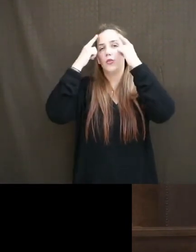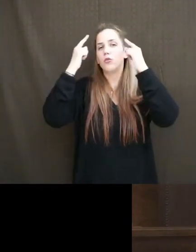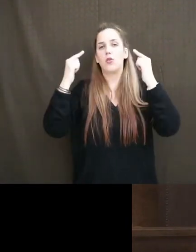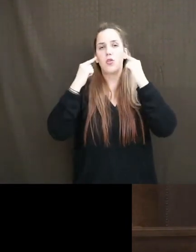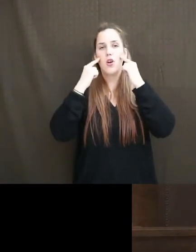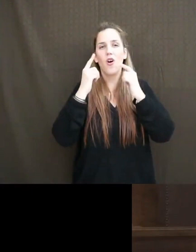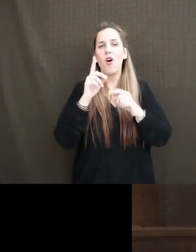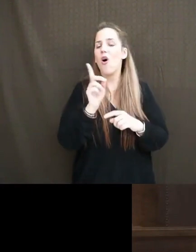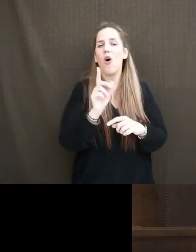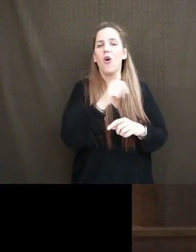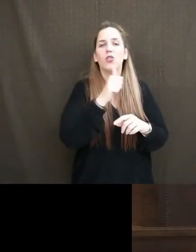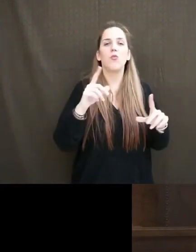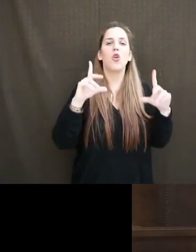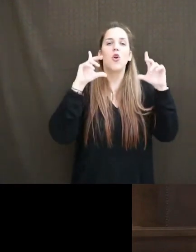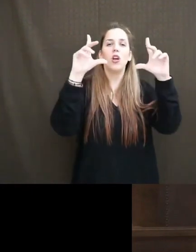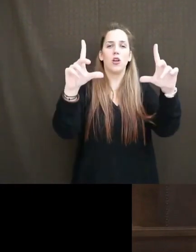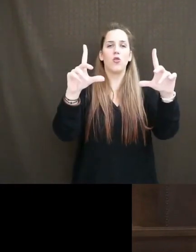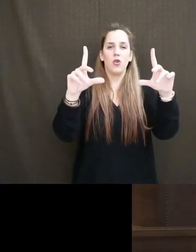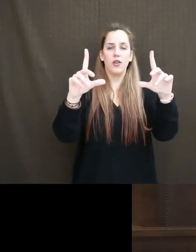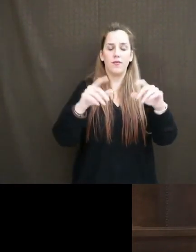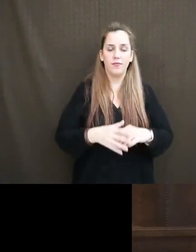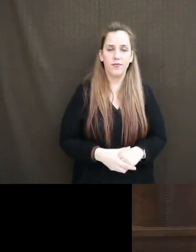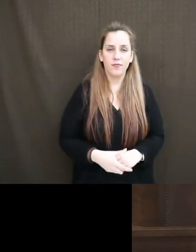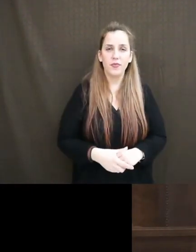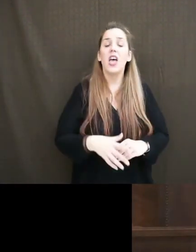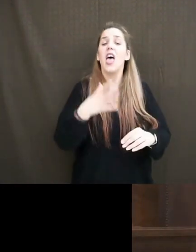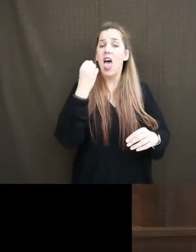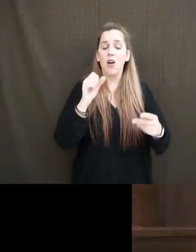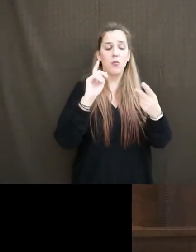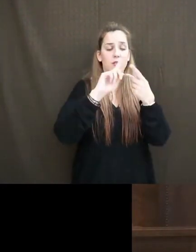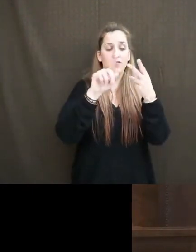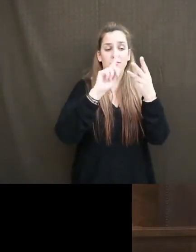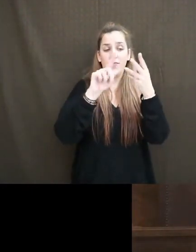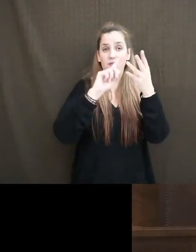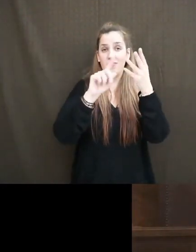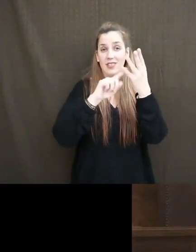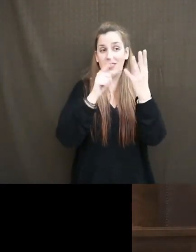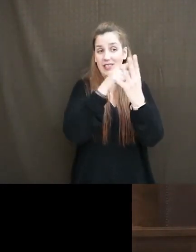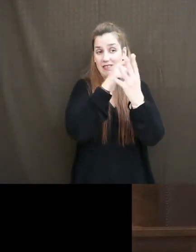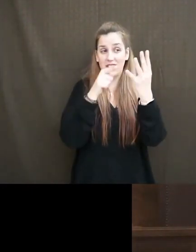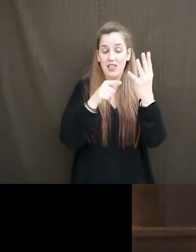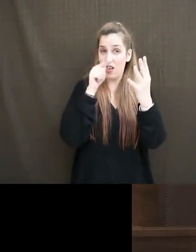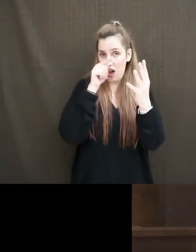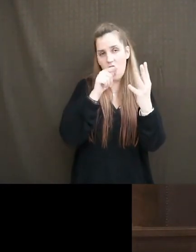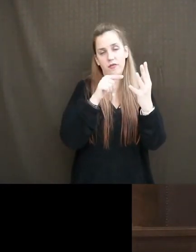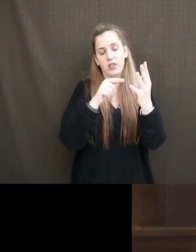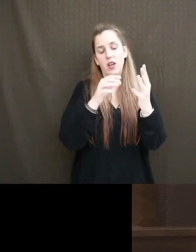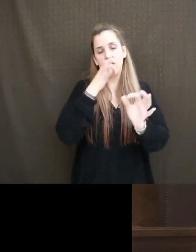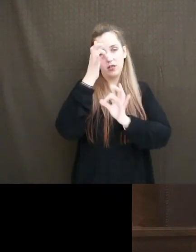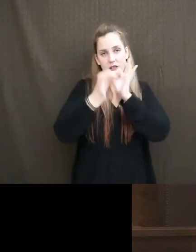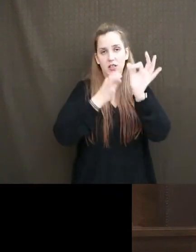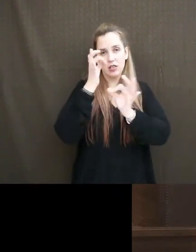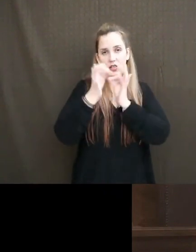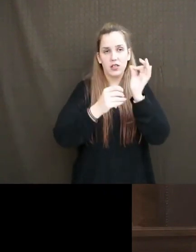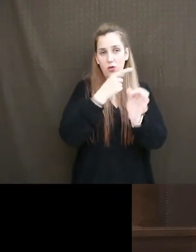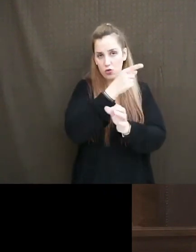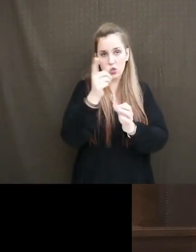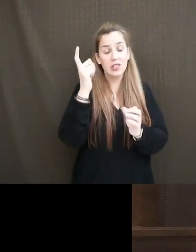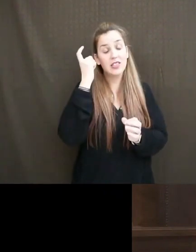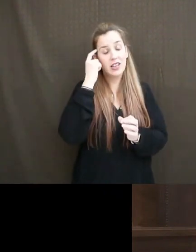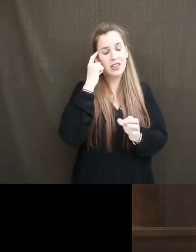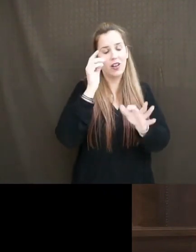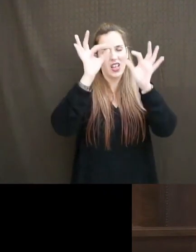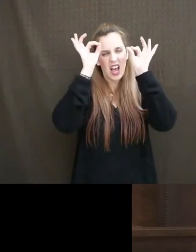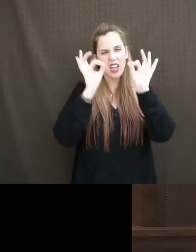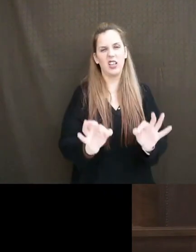συμπεριφορές που πηγάζουν από τον νομικισμό. Πρέπει να τις δούμε και με σκοπό ο καθένας μας να κάνει τη δική